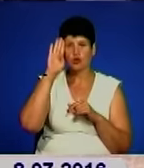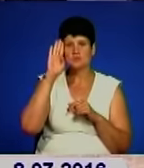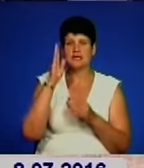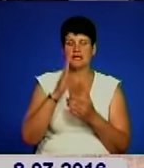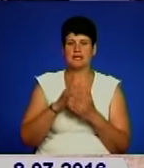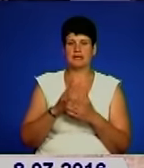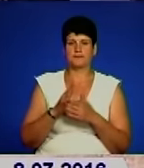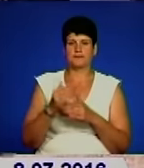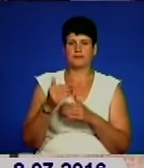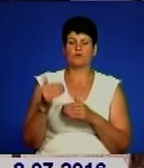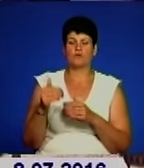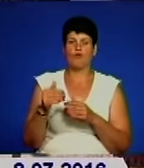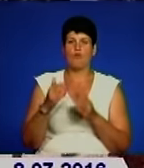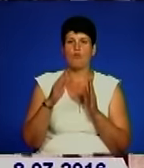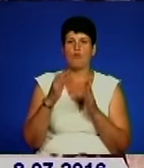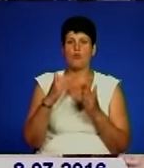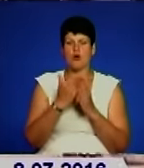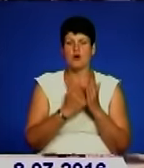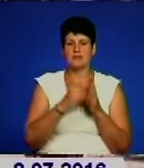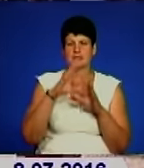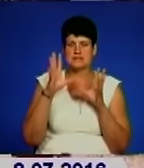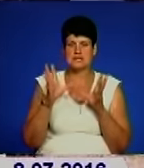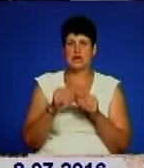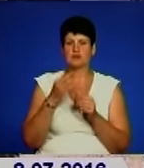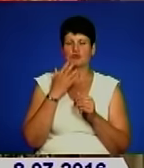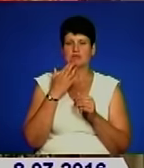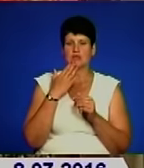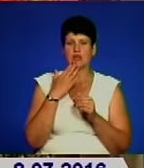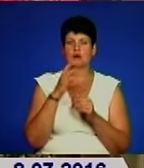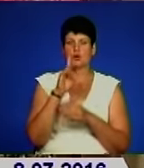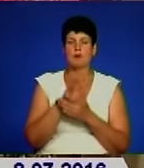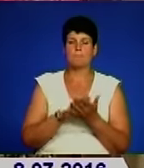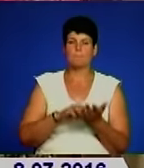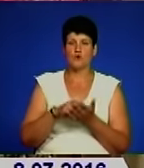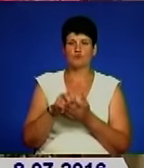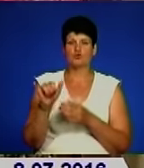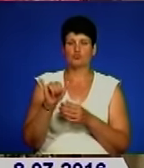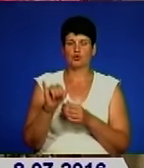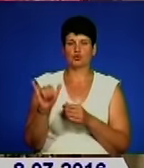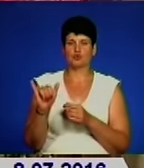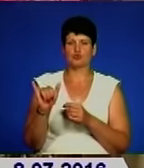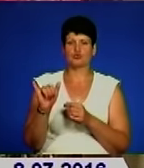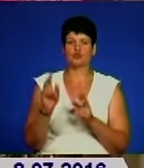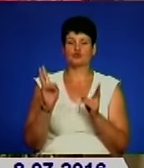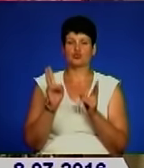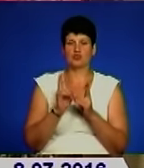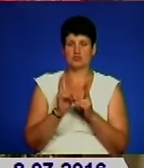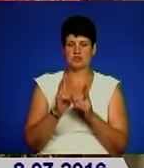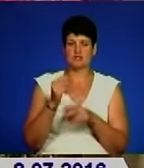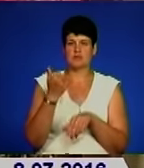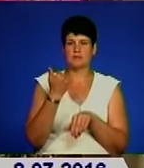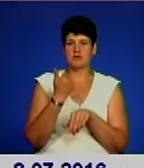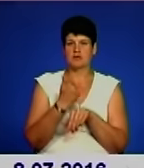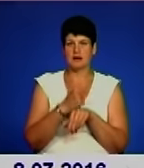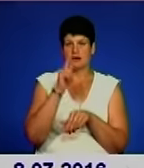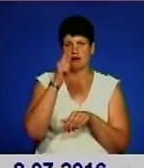Зокрема, в програмі загальнонаціональної прощі у Зарваниці в суботу зустріч предстоятеля Української Греко-католицької